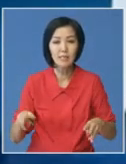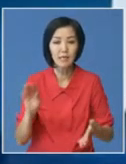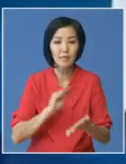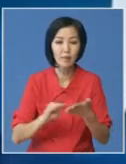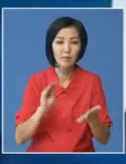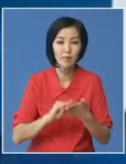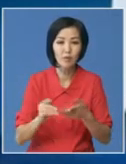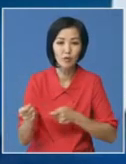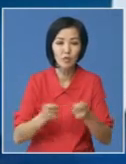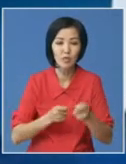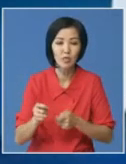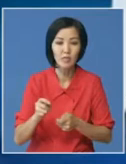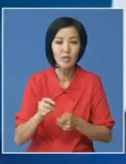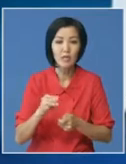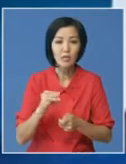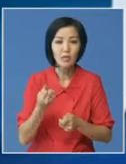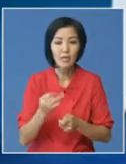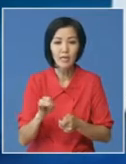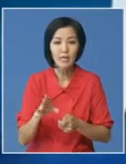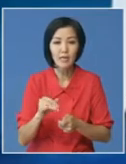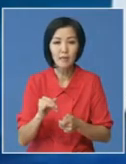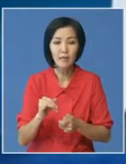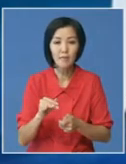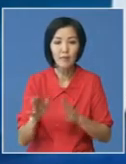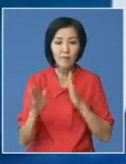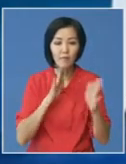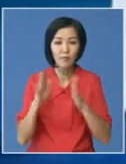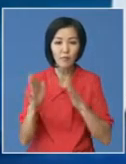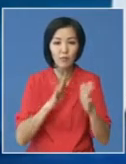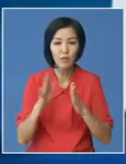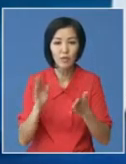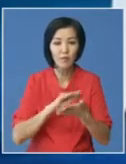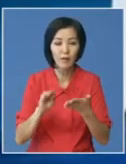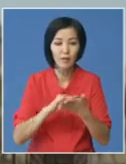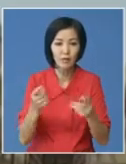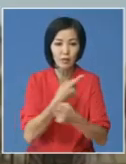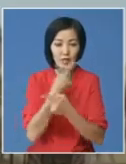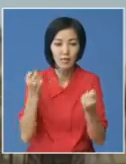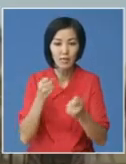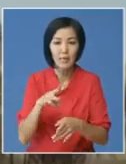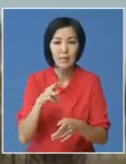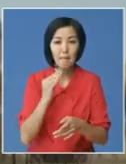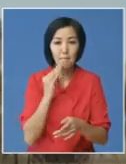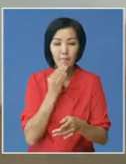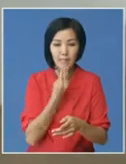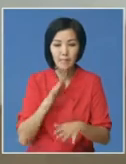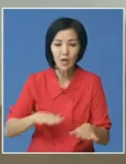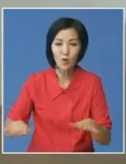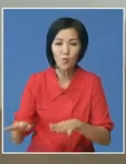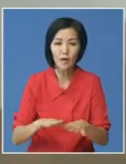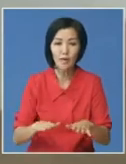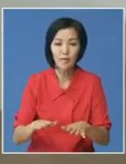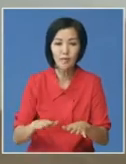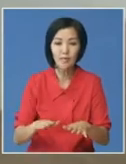қызметінің жетекшісі Әнуар Жайнақ Фейсбуктегі парақшасында жариялады. Қазір отандасымыздың алтауы да Мысыр аумағында. Сенімді көздерден